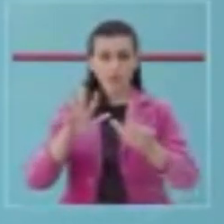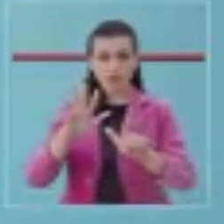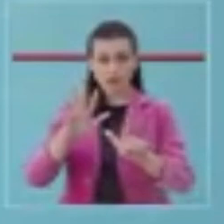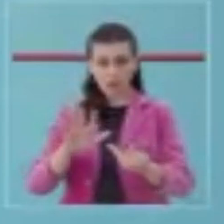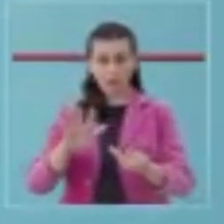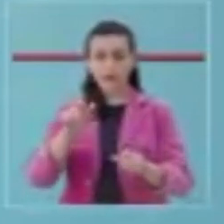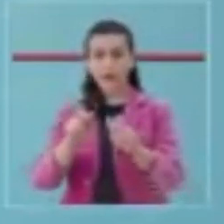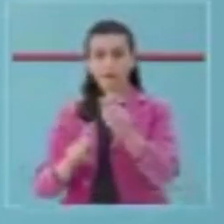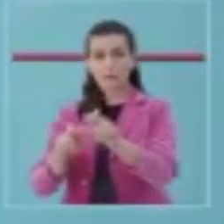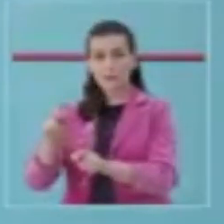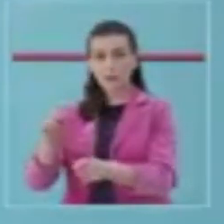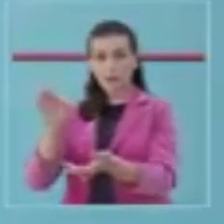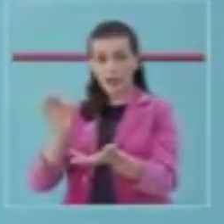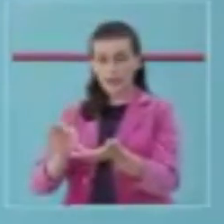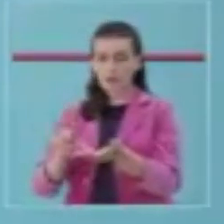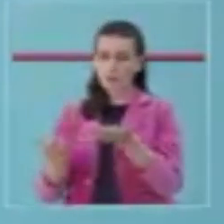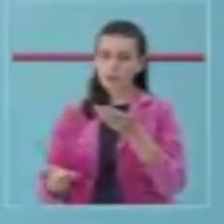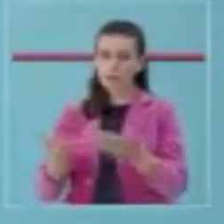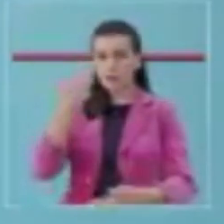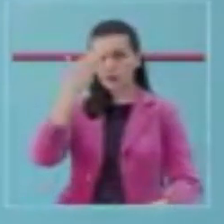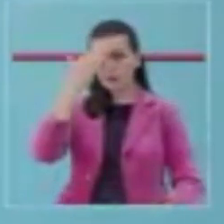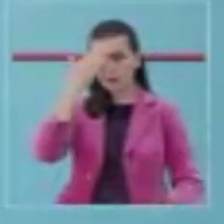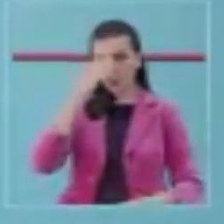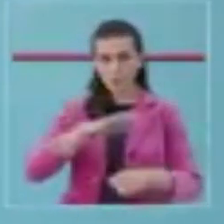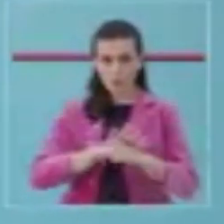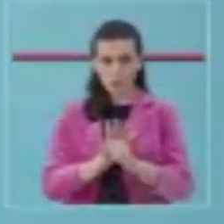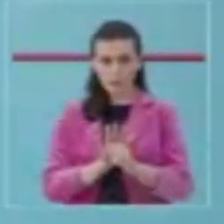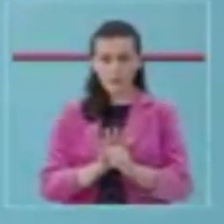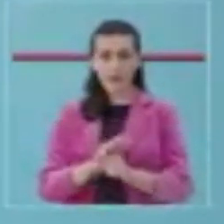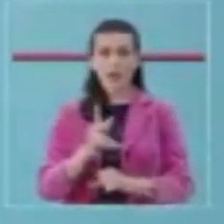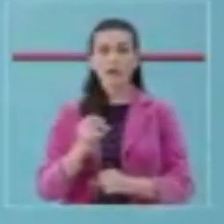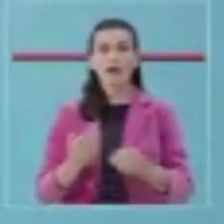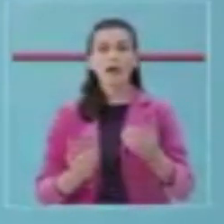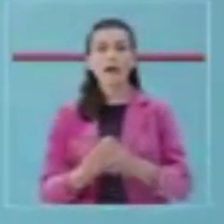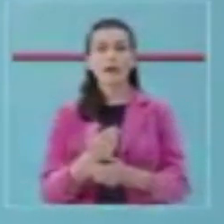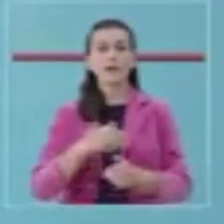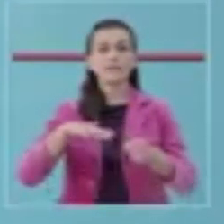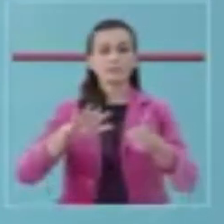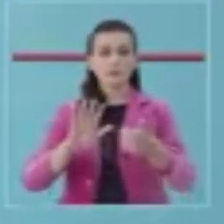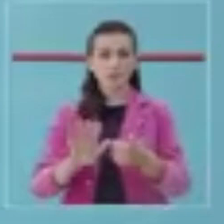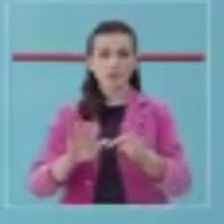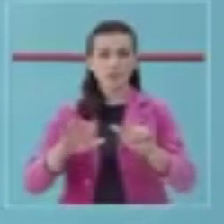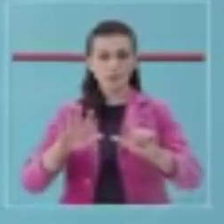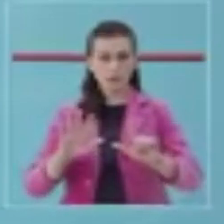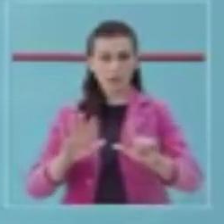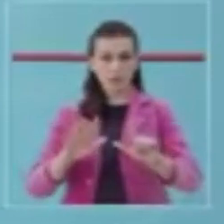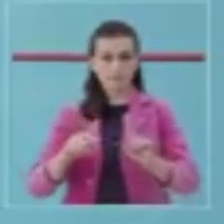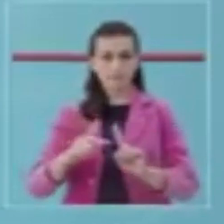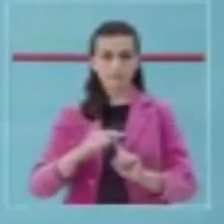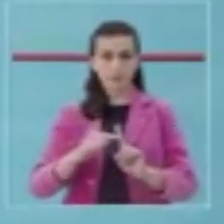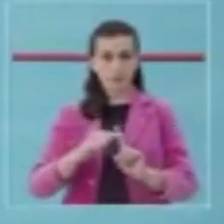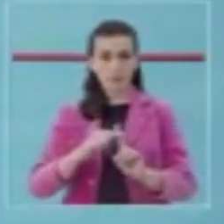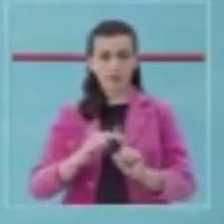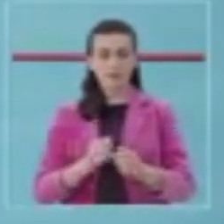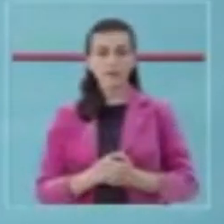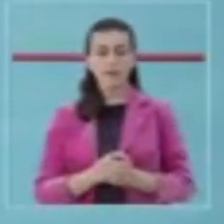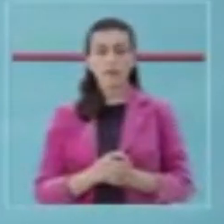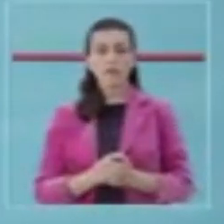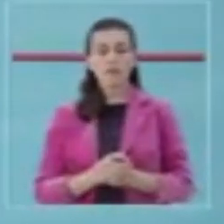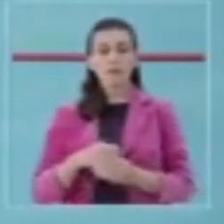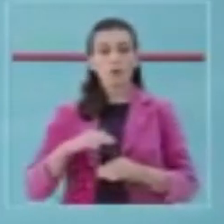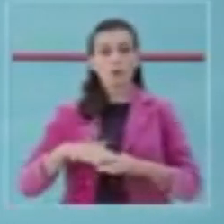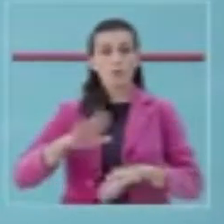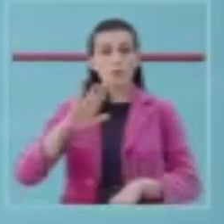për të dyshuar me COVID-19, nga të cilët janë konfirmuar 67 raste pozitive. Numrin